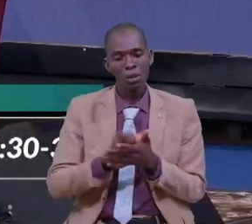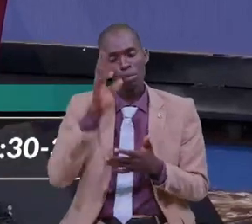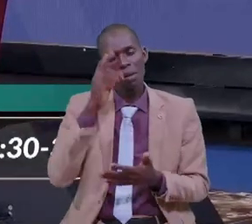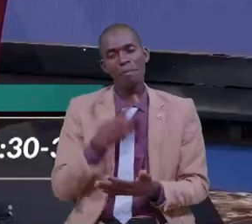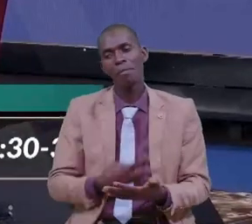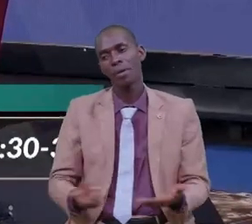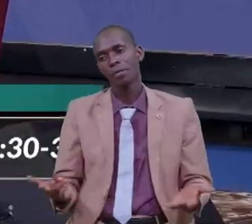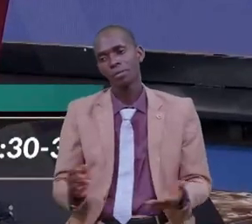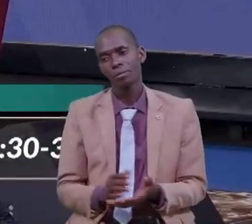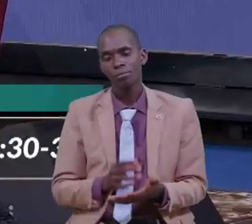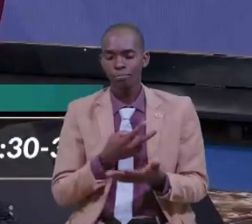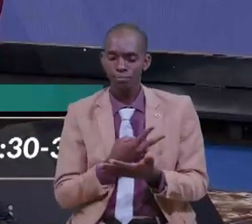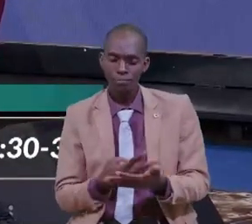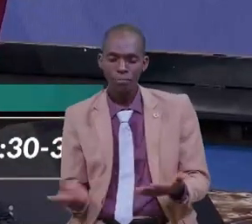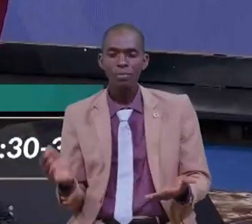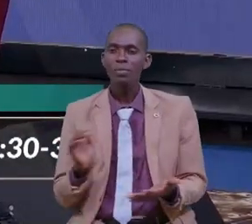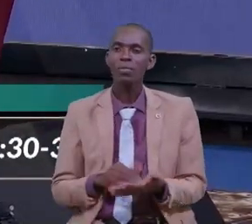Il a échoué.